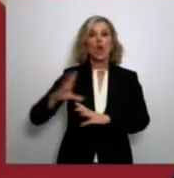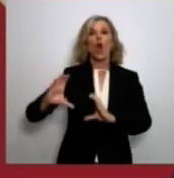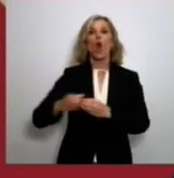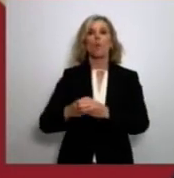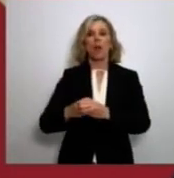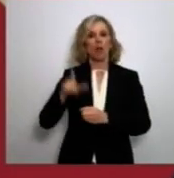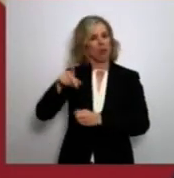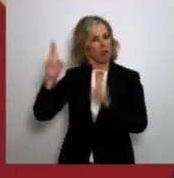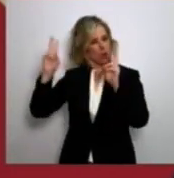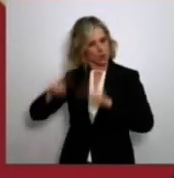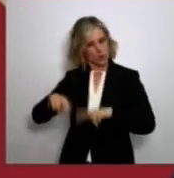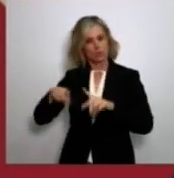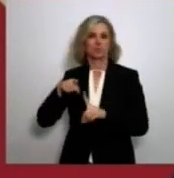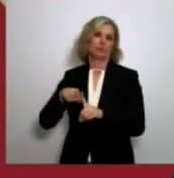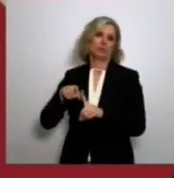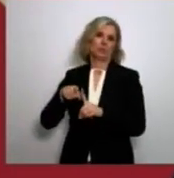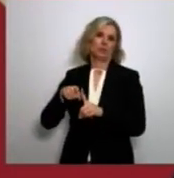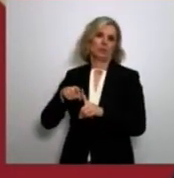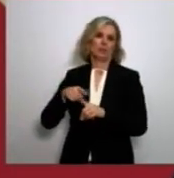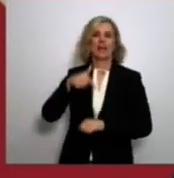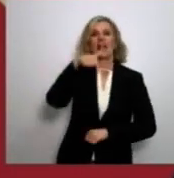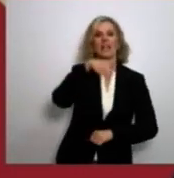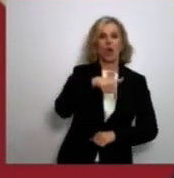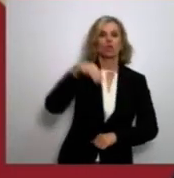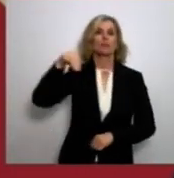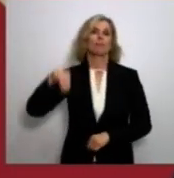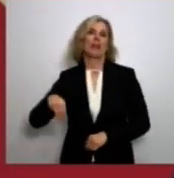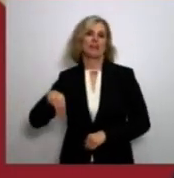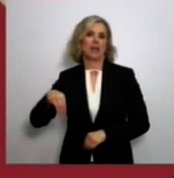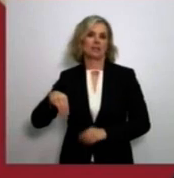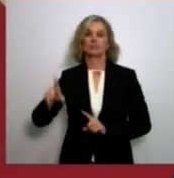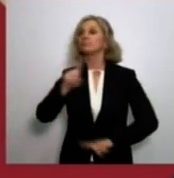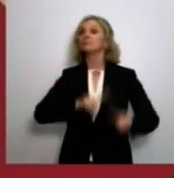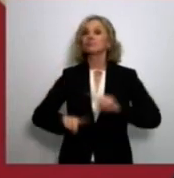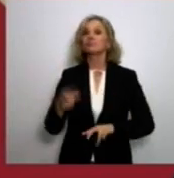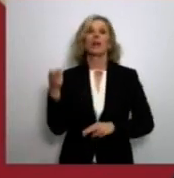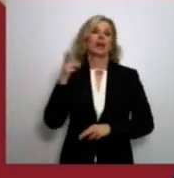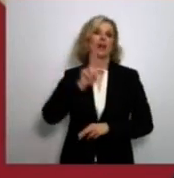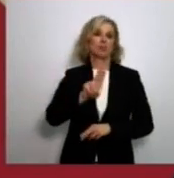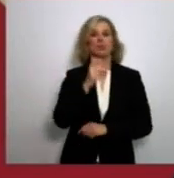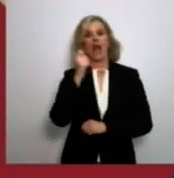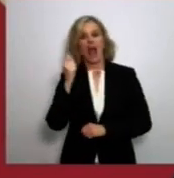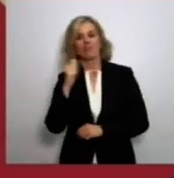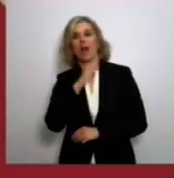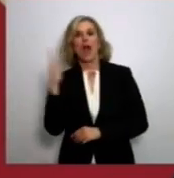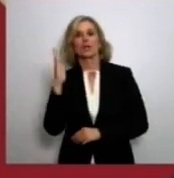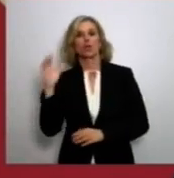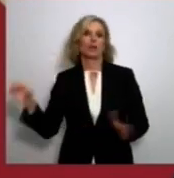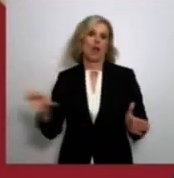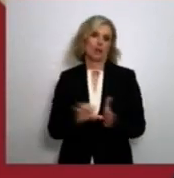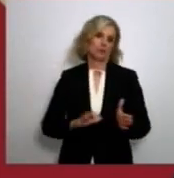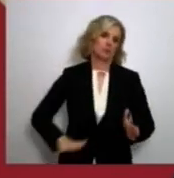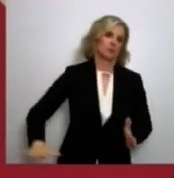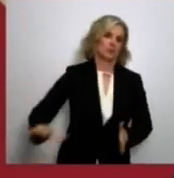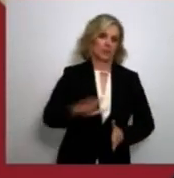γνωστός για τους αγώνες του, Γεώργιος Γουλιδάκης, υποψήφιος στην Αλφα Ανατολικής Αττικής.